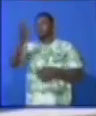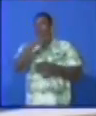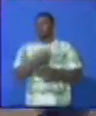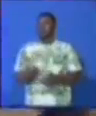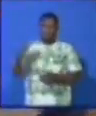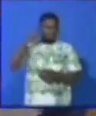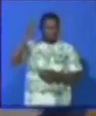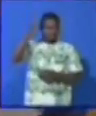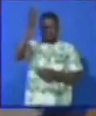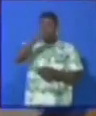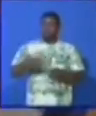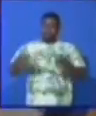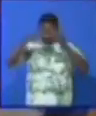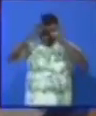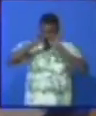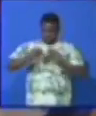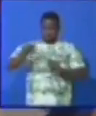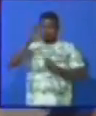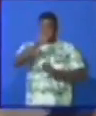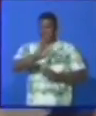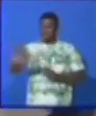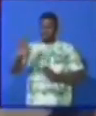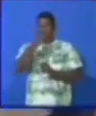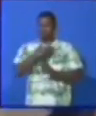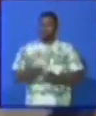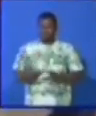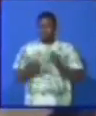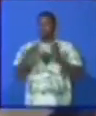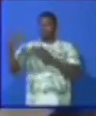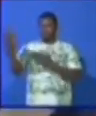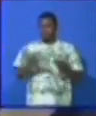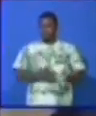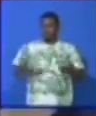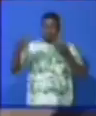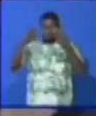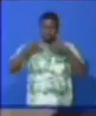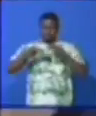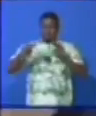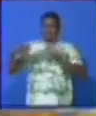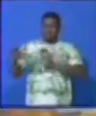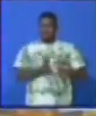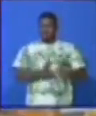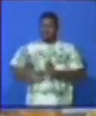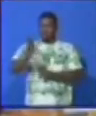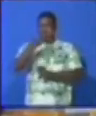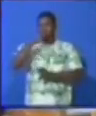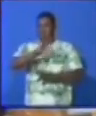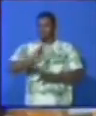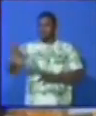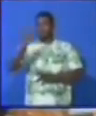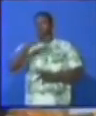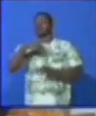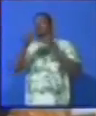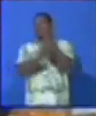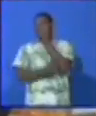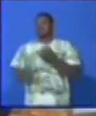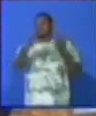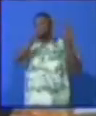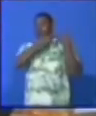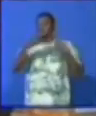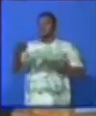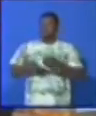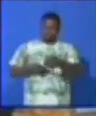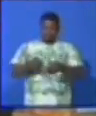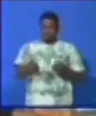La délégation est allée lui apporter le message qui fait du Burkina le pays chargé de diriger le comité ministériel de